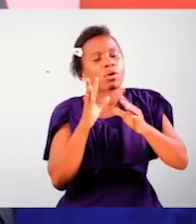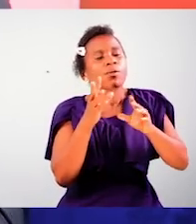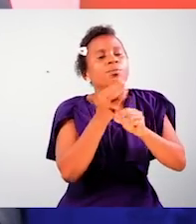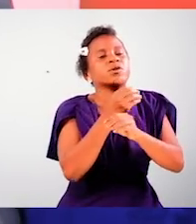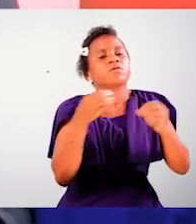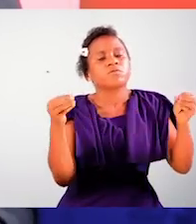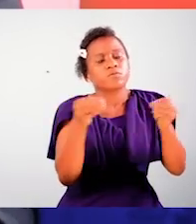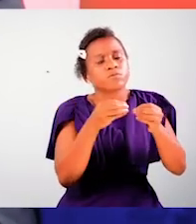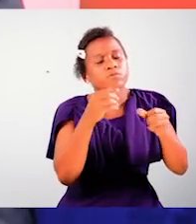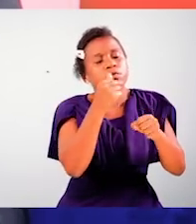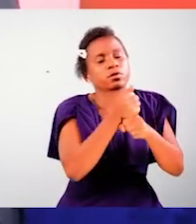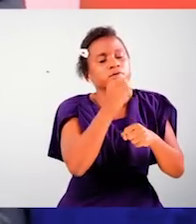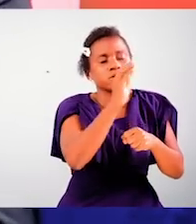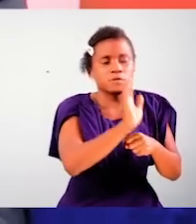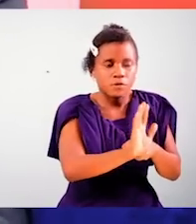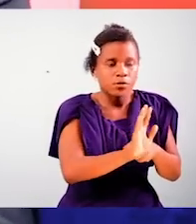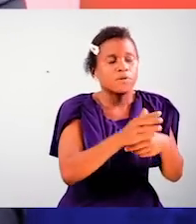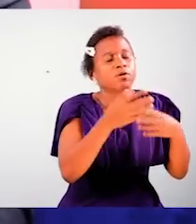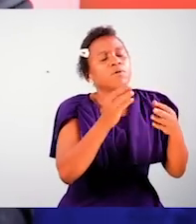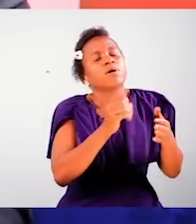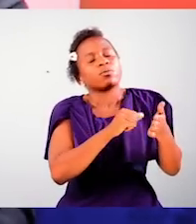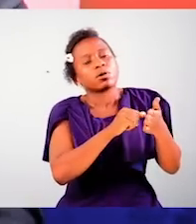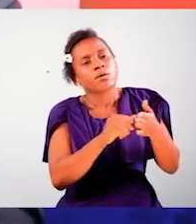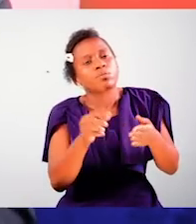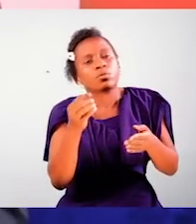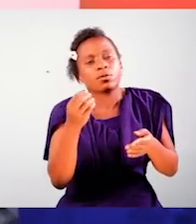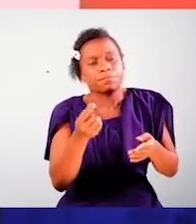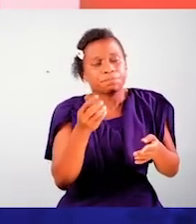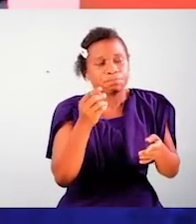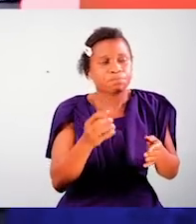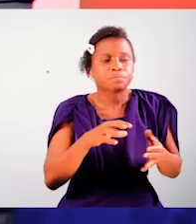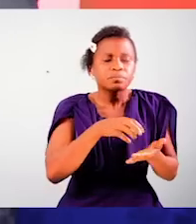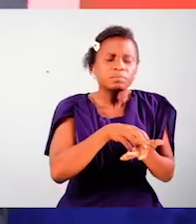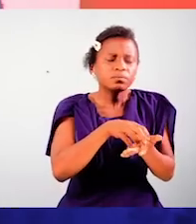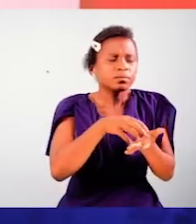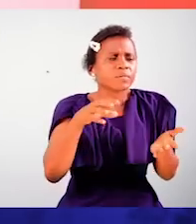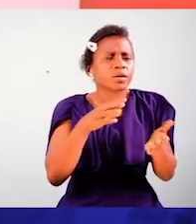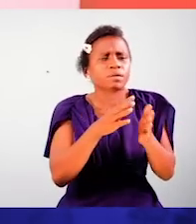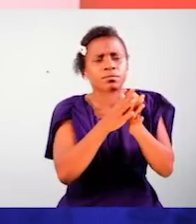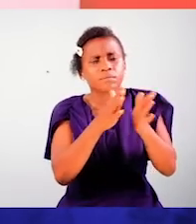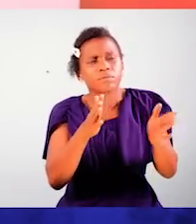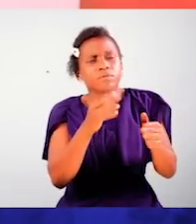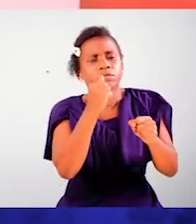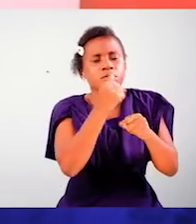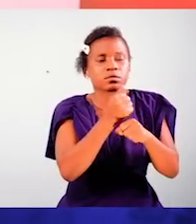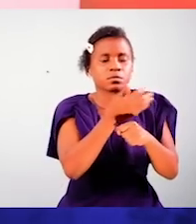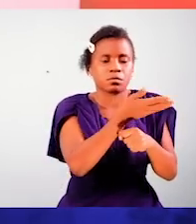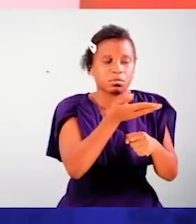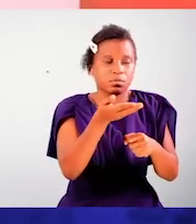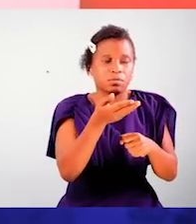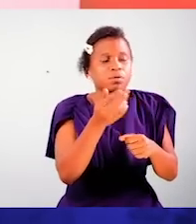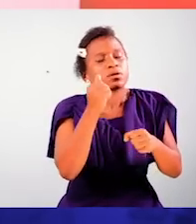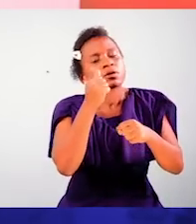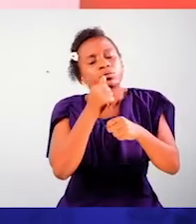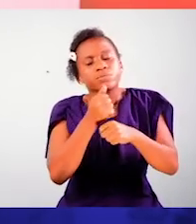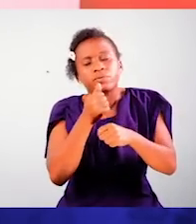kadhalika, wanalipo posho na kadhalika. Kwa kuna gharama inatumika kwenye kuwahudumia watu wanaofanya kazi nzito. Tufanyeje Bante? Ripoti